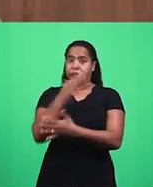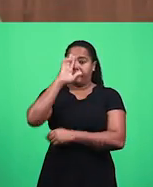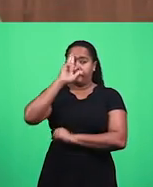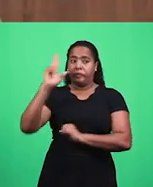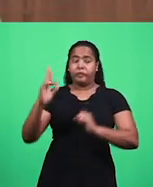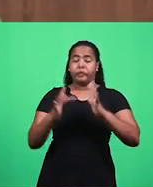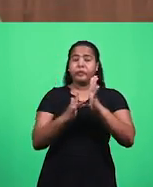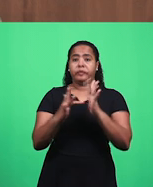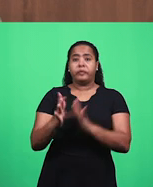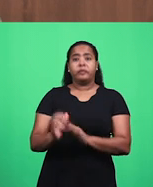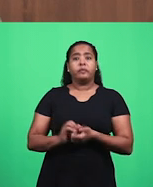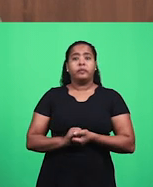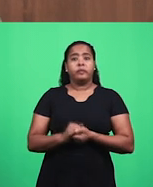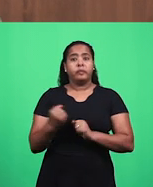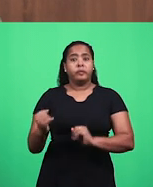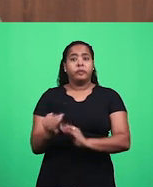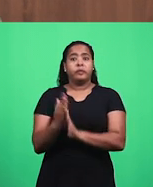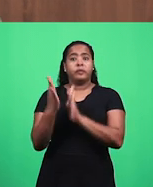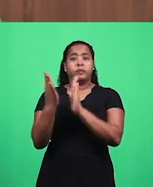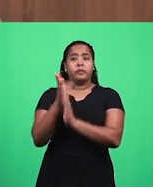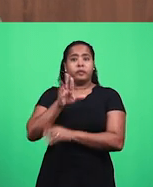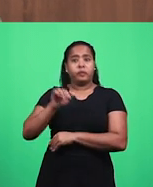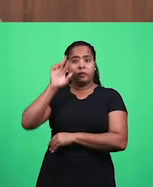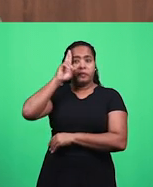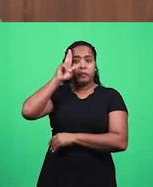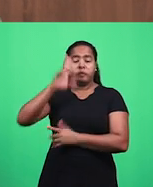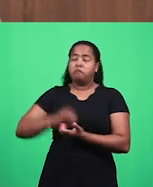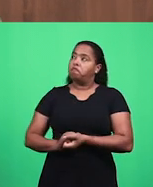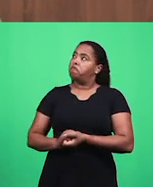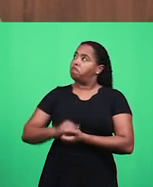Слава Иисусу, да будет прославлено имя Господне.